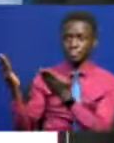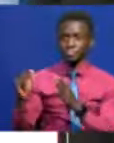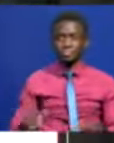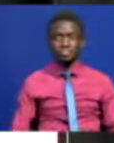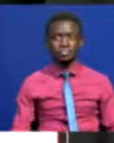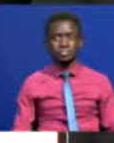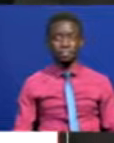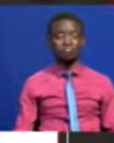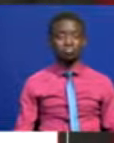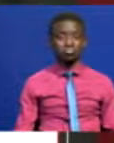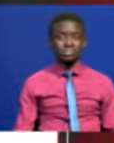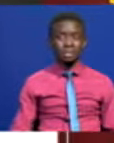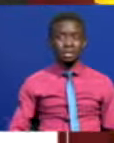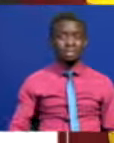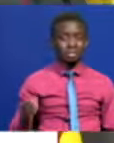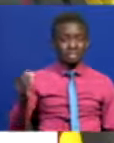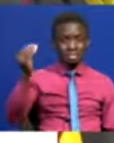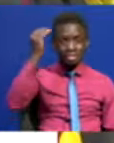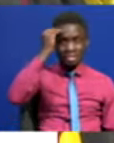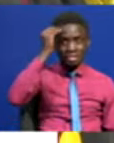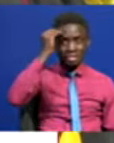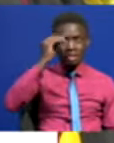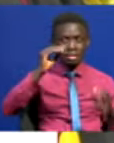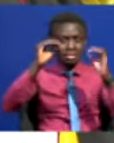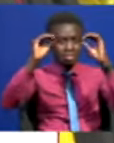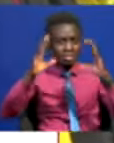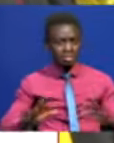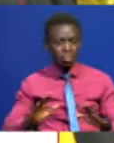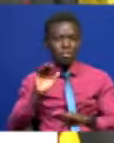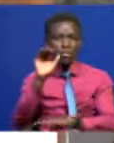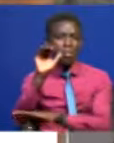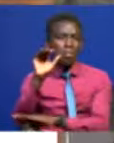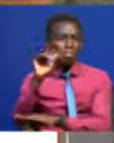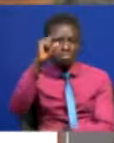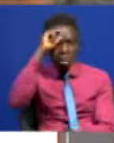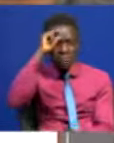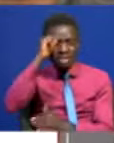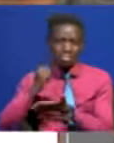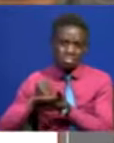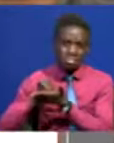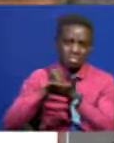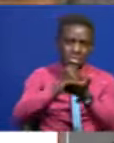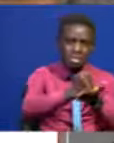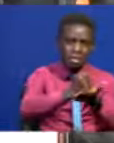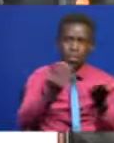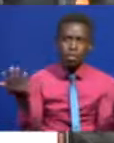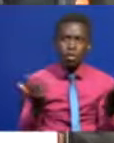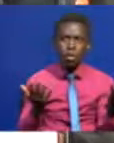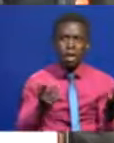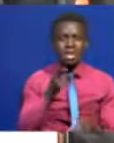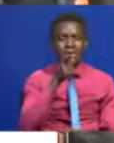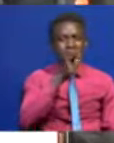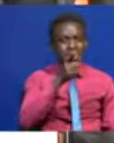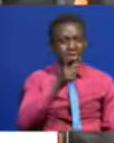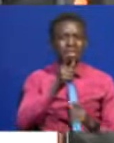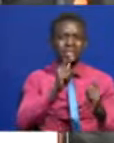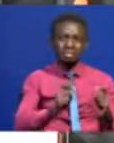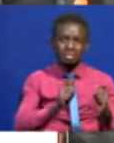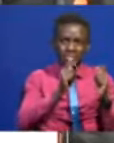Wadau wa elimu walitumia fursa hii kutoa wito kwa serikali kusaidia taasisi za kiufundi kwa kuimarisha muundo msingi wa vyuo